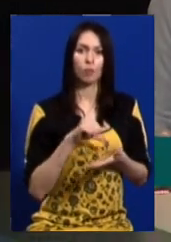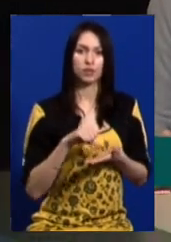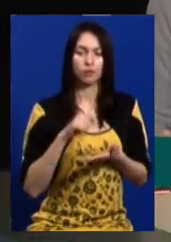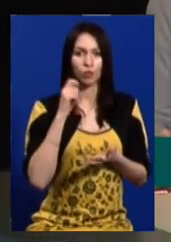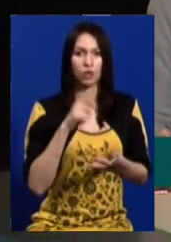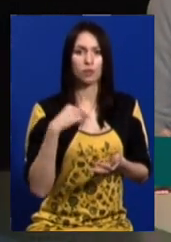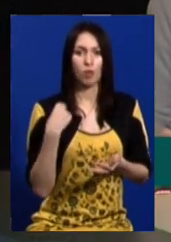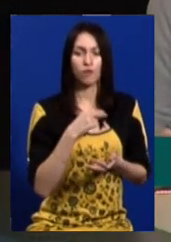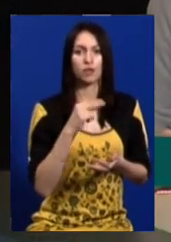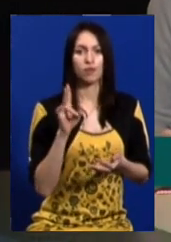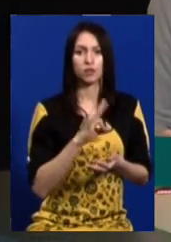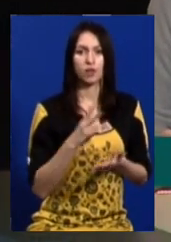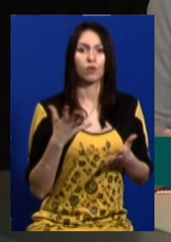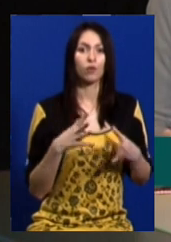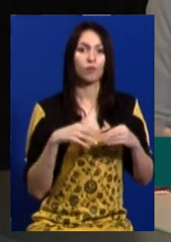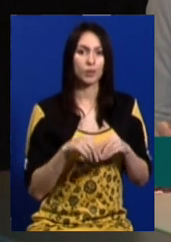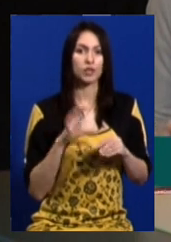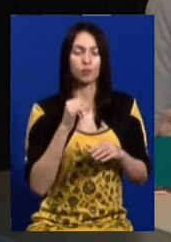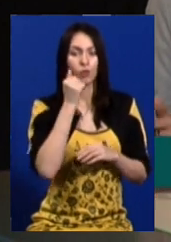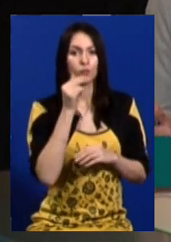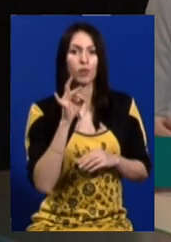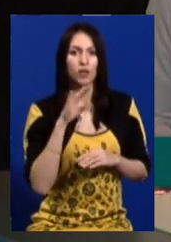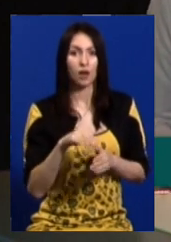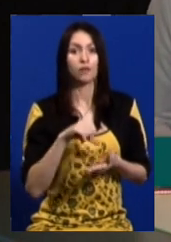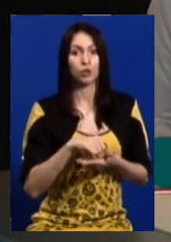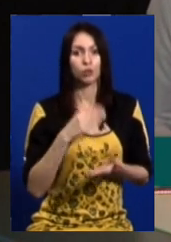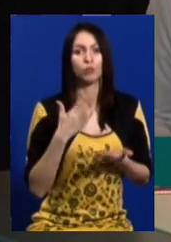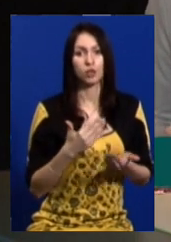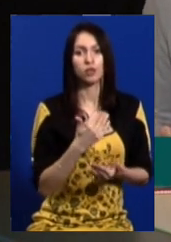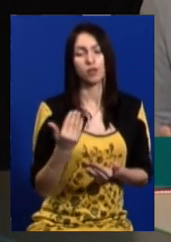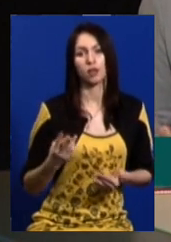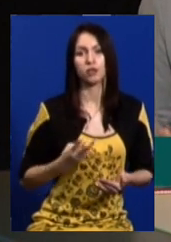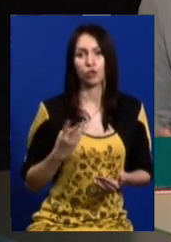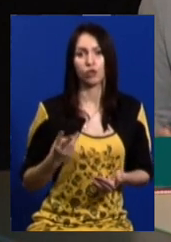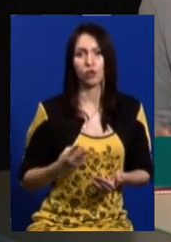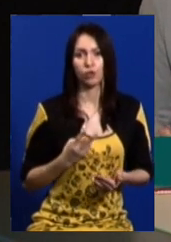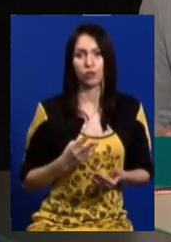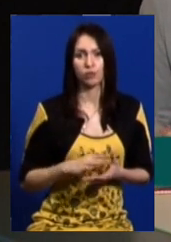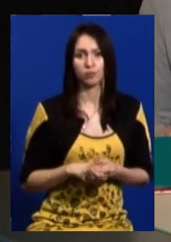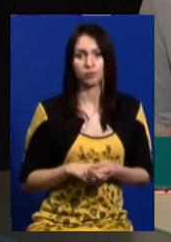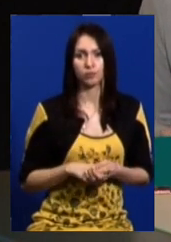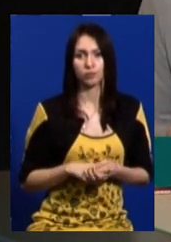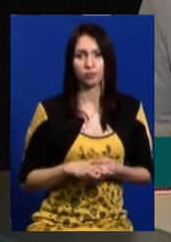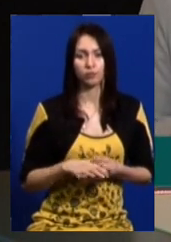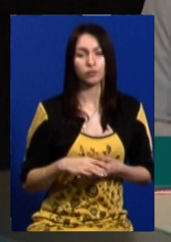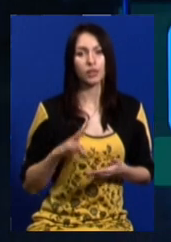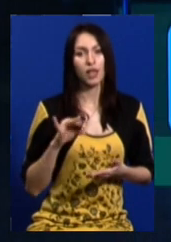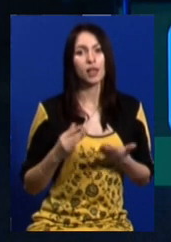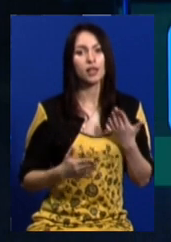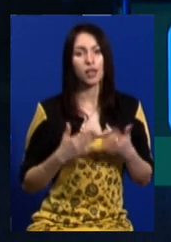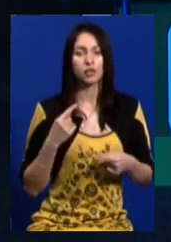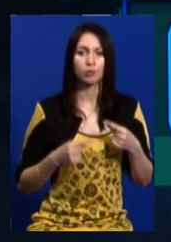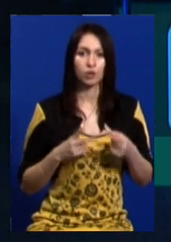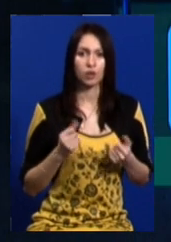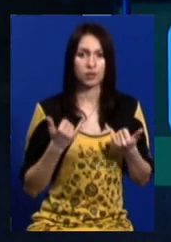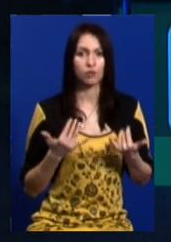Православної церкви, яка в єднанні з Московським патріархатом, виступити, якщо вони забажають. Чи є суперечки на сьогодні